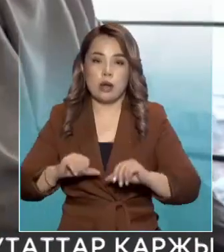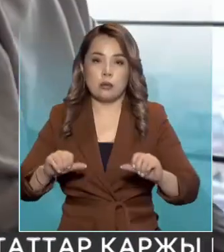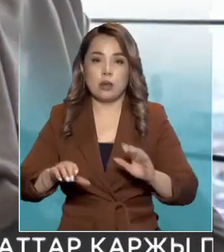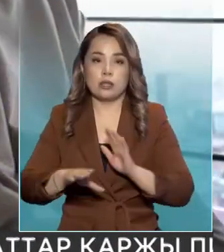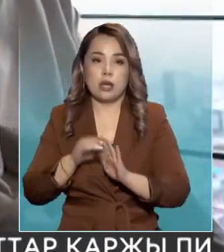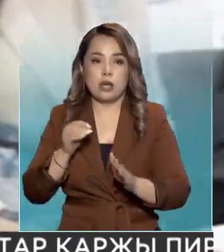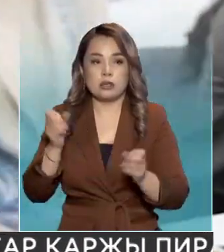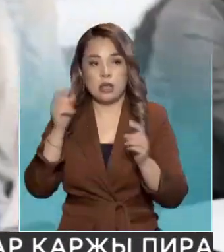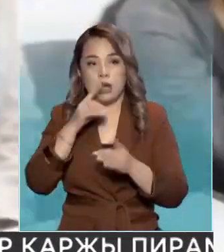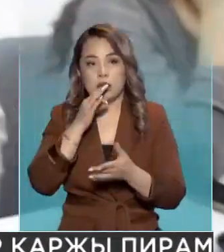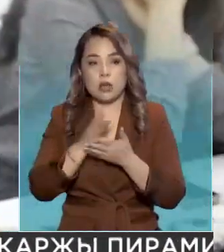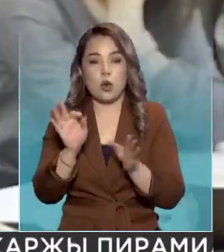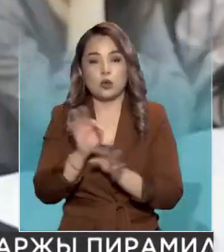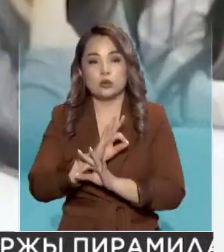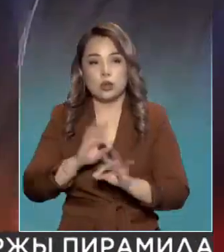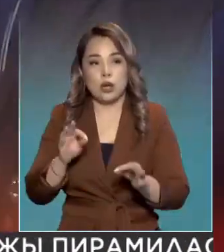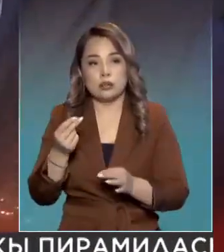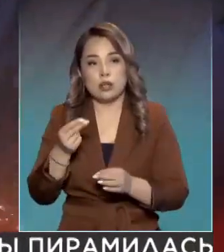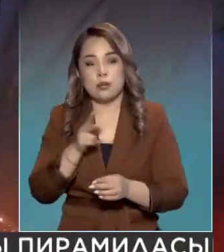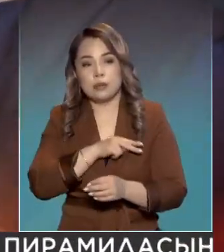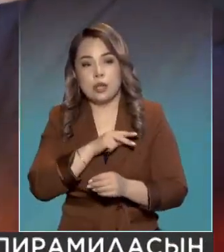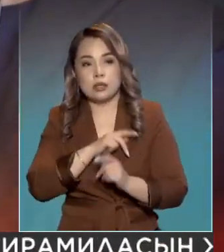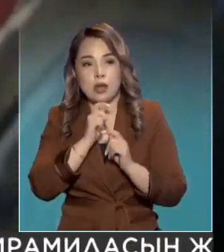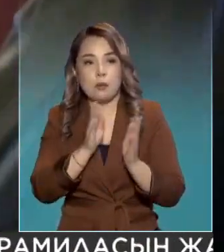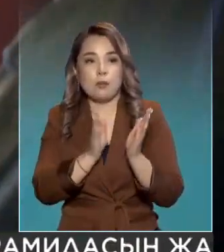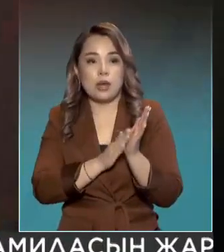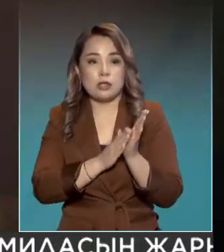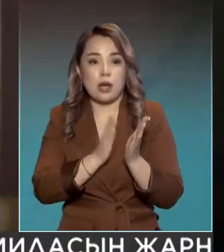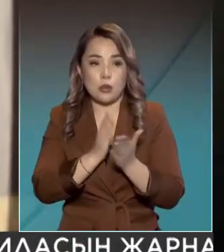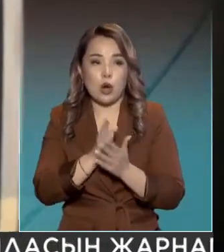анықтайды. Үздік жоба иегерлері қаржылай сыйлықтармен